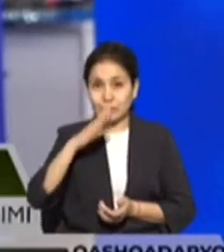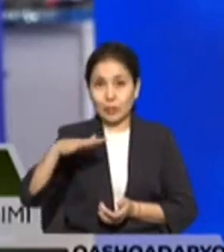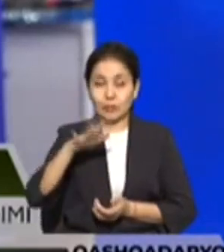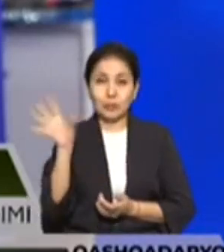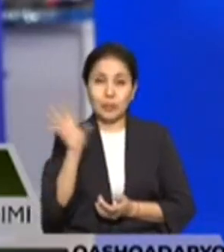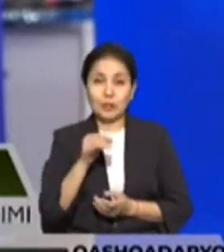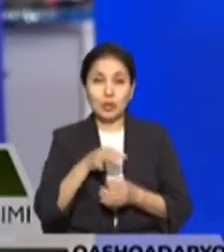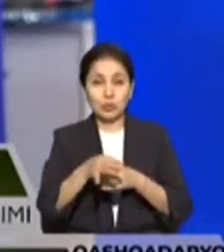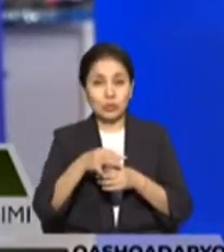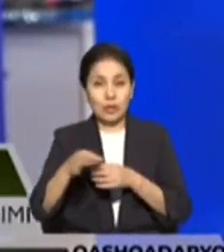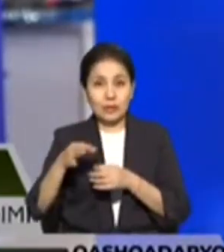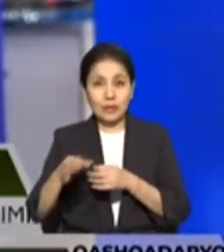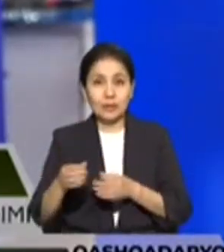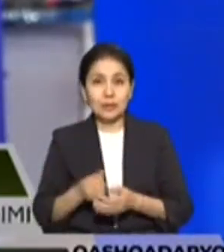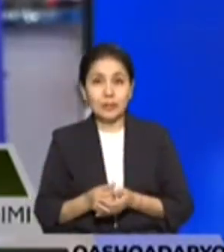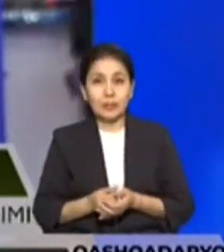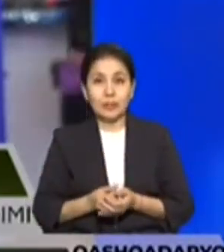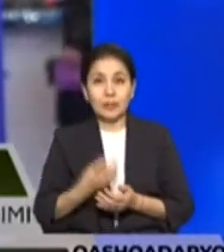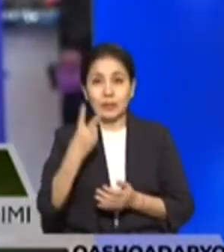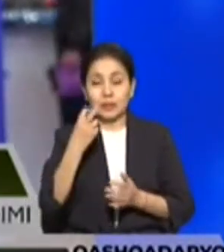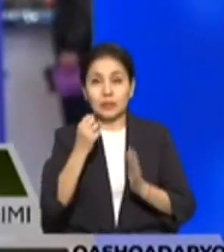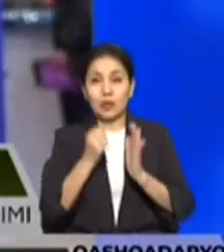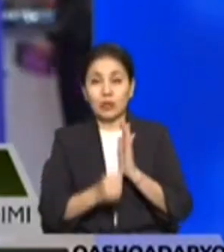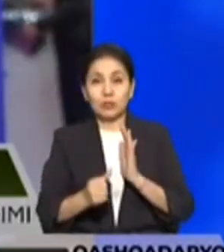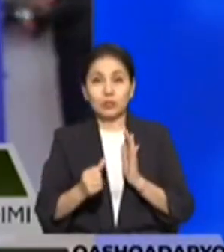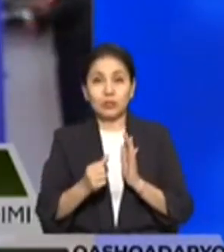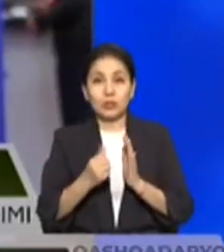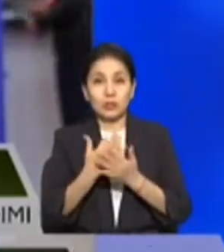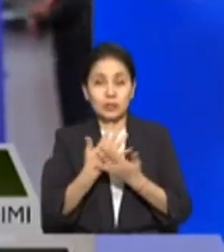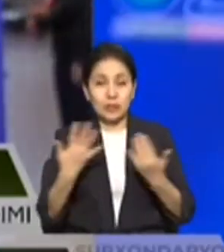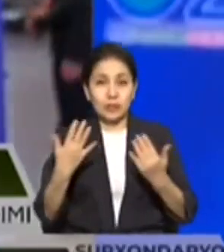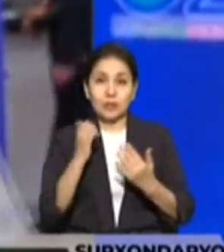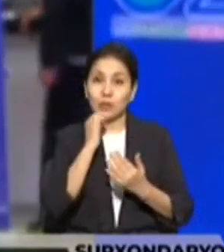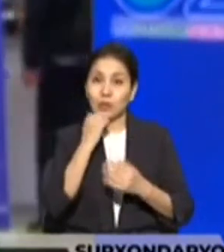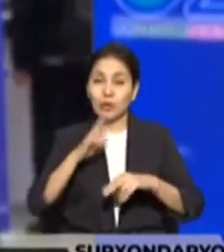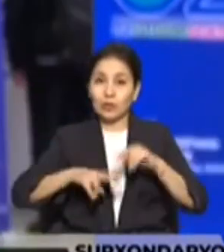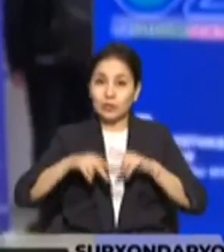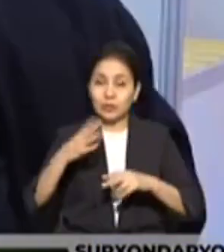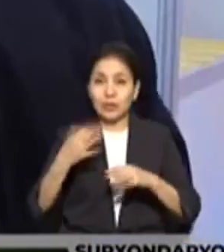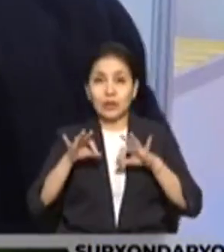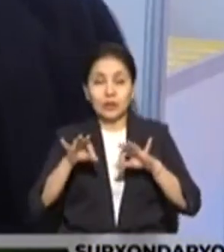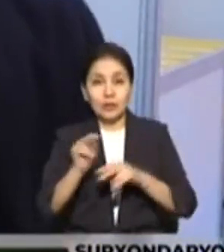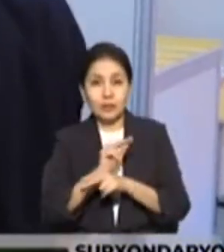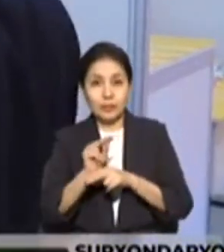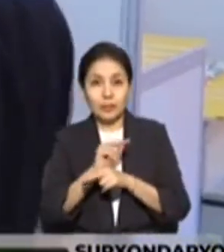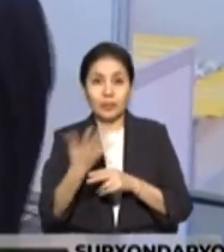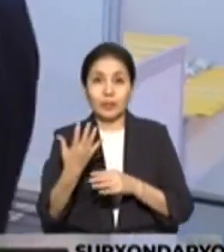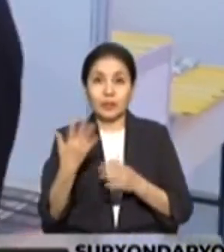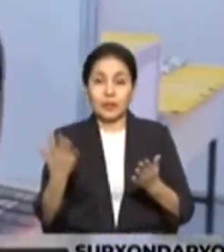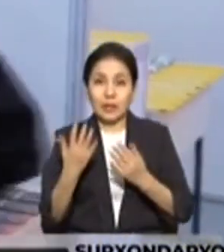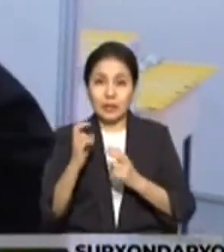mamlakatimizning barcha hududlaridan 213 ta korxona o'zining qurilish materiallari, avtomobil sozligi, yengil